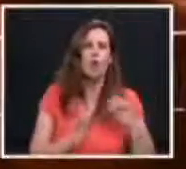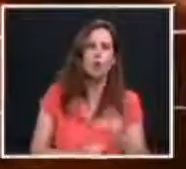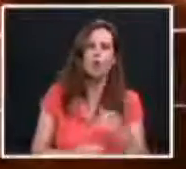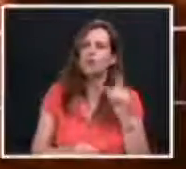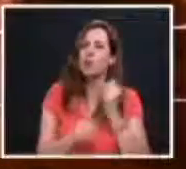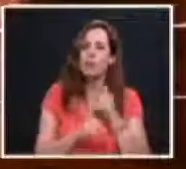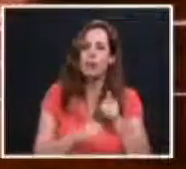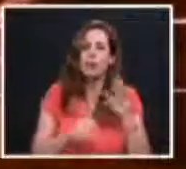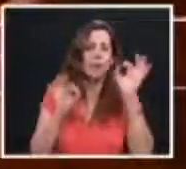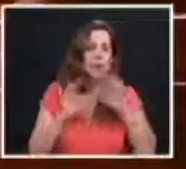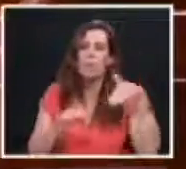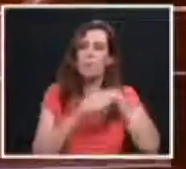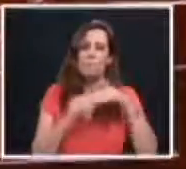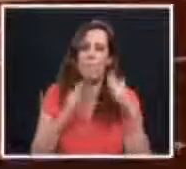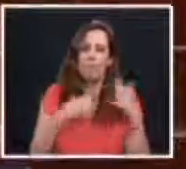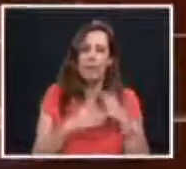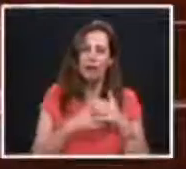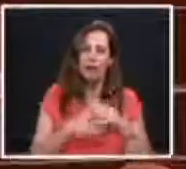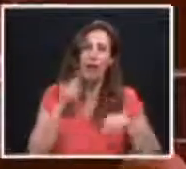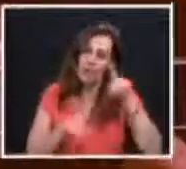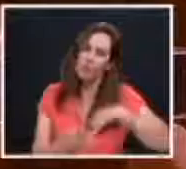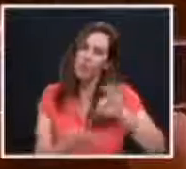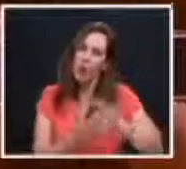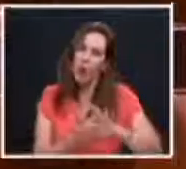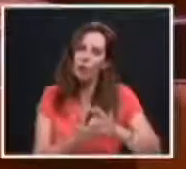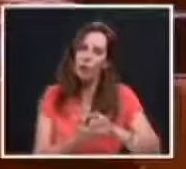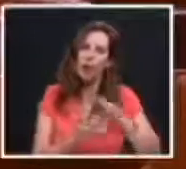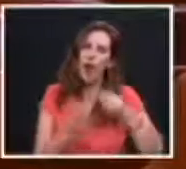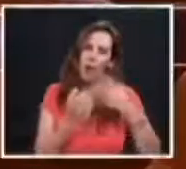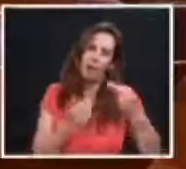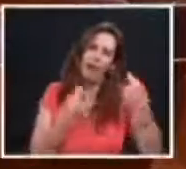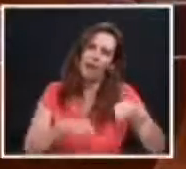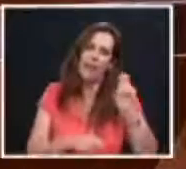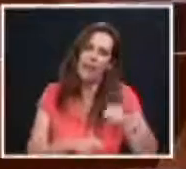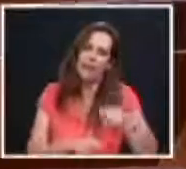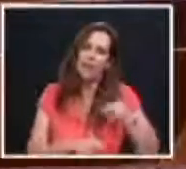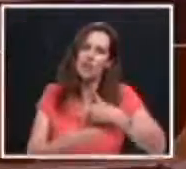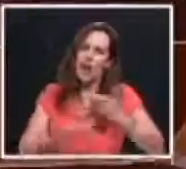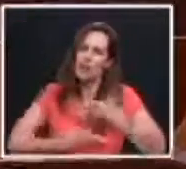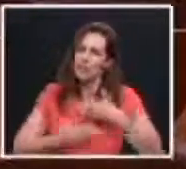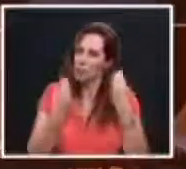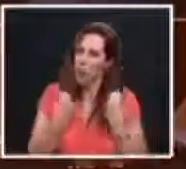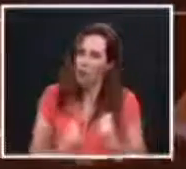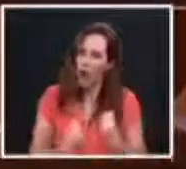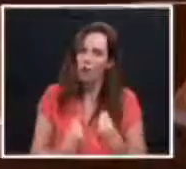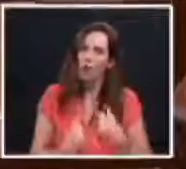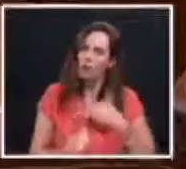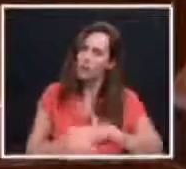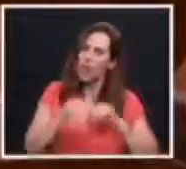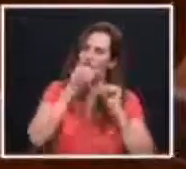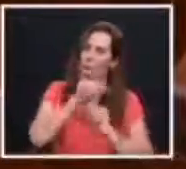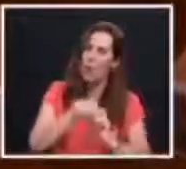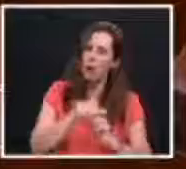שלא נעשתה מאחוריהם בדיקה. לעתים אני חותם, א', כי הרבה פעמים זה חברי כנסת שיש לי איתם מערכות יחסים טובות ואני רוצה לתמוך